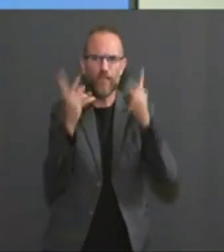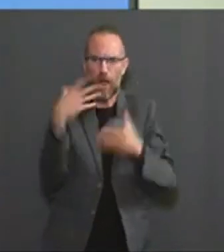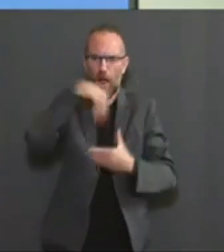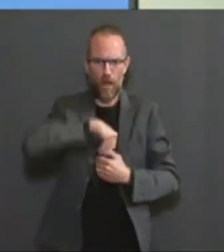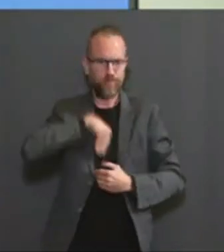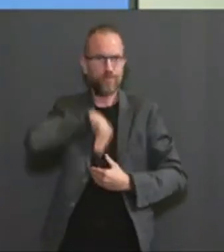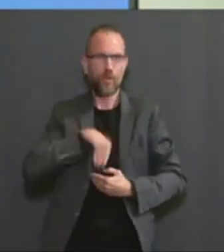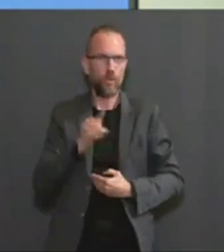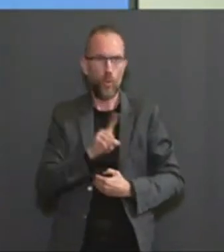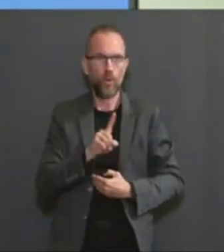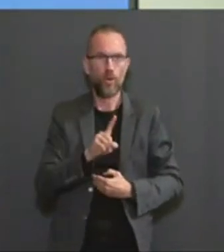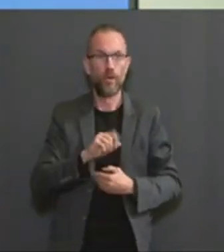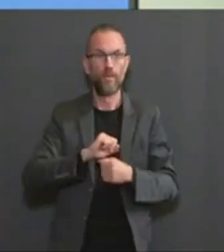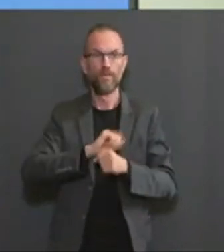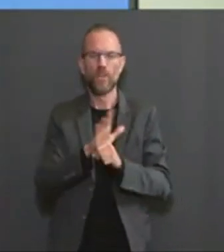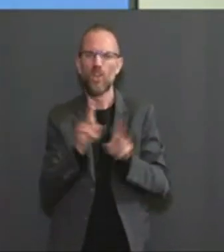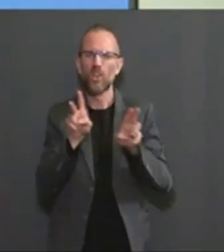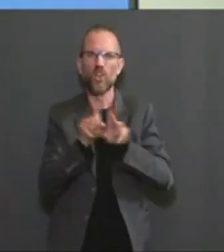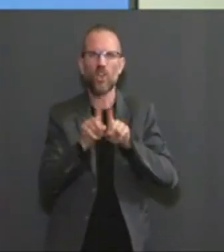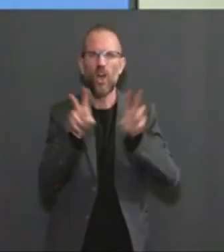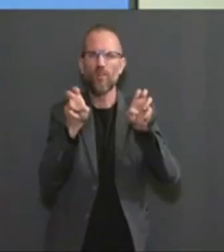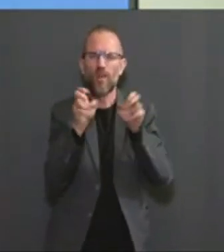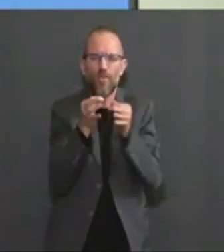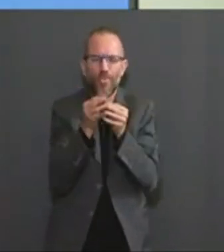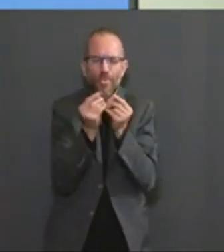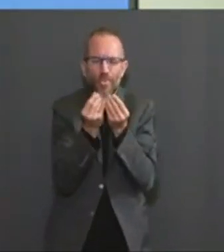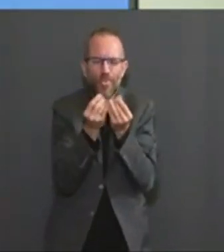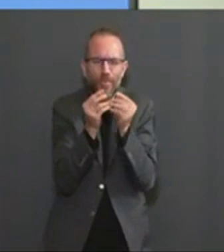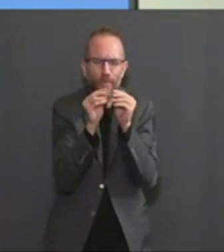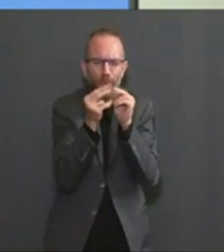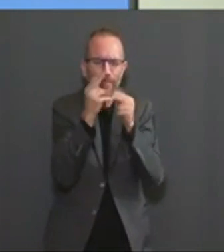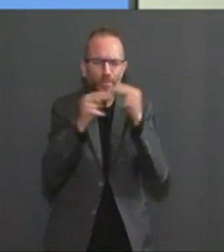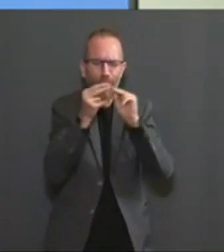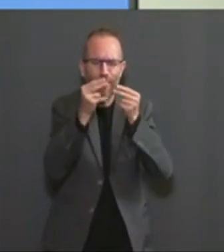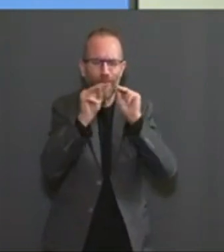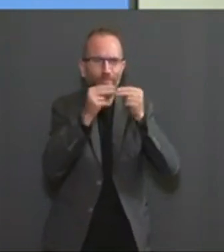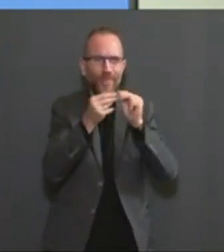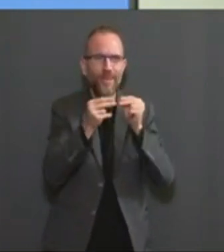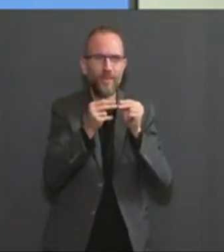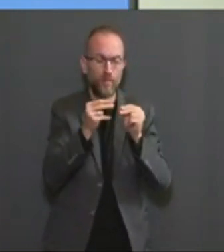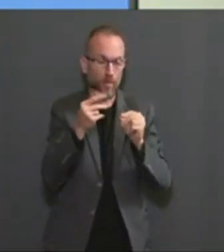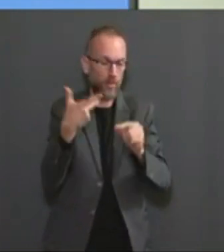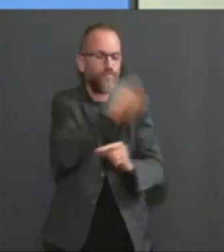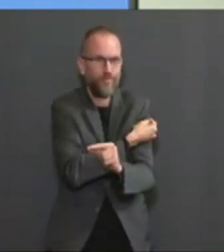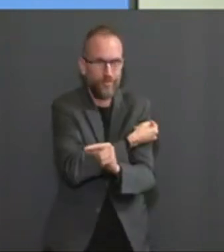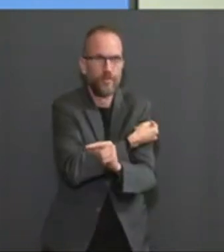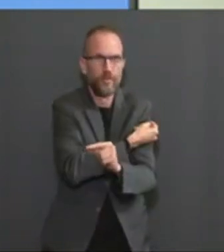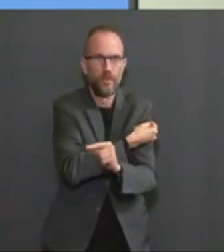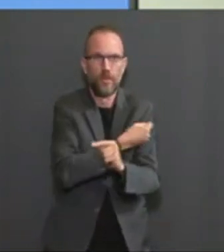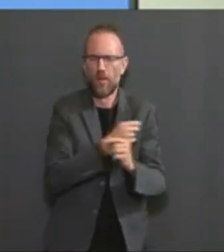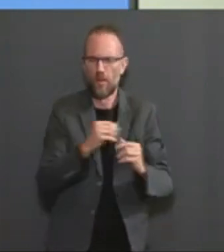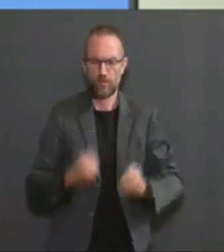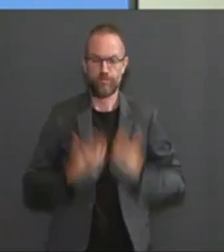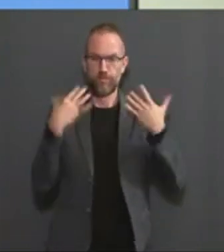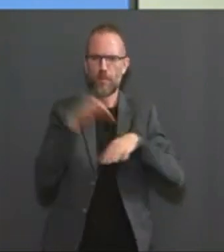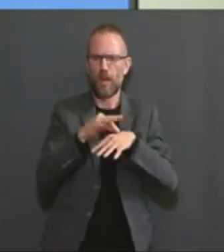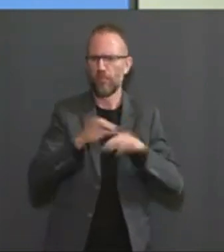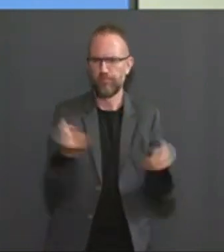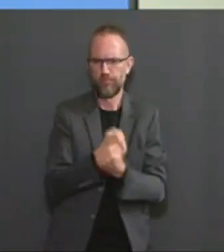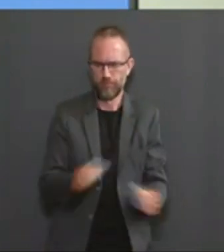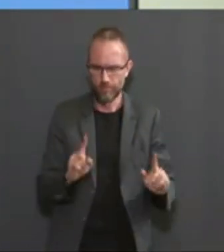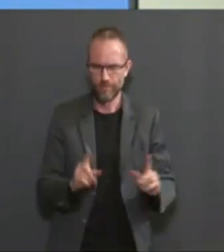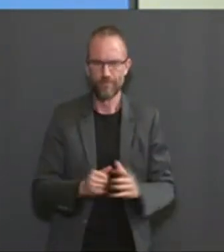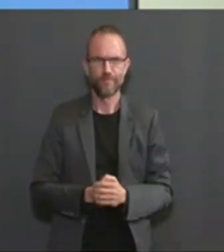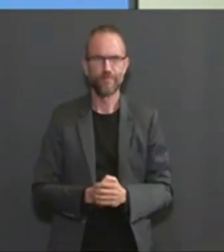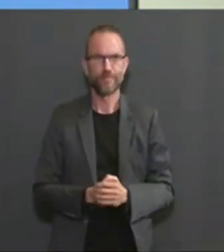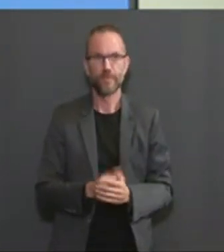une particule du virus simplement qui est totalement non capable de nous infecter et donc forcément on ne sera pas capable de